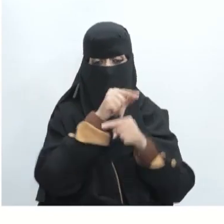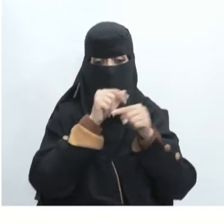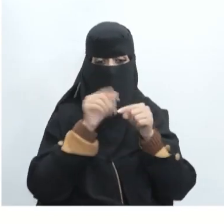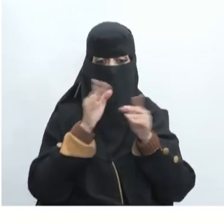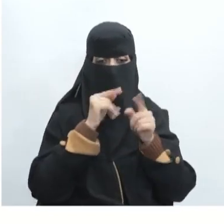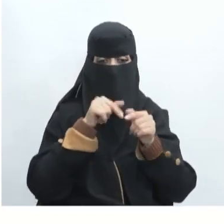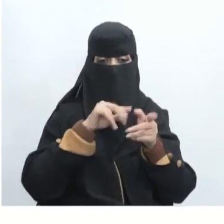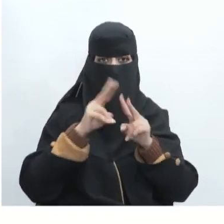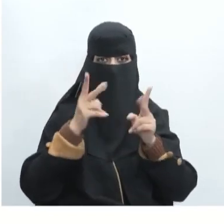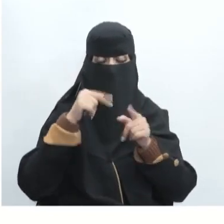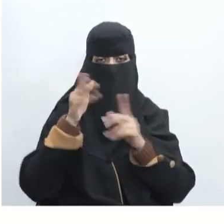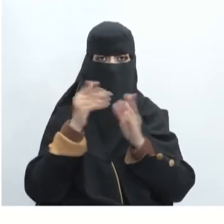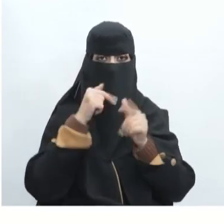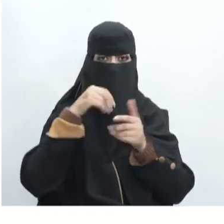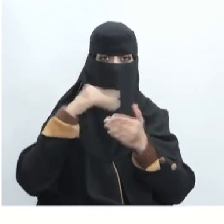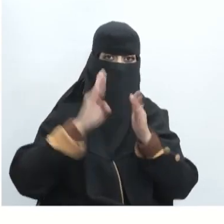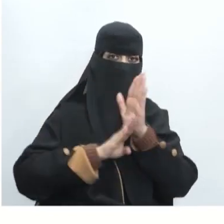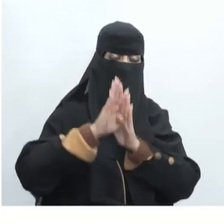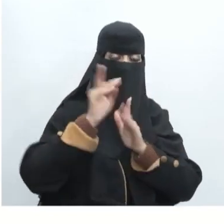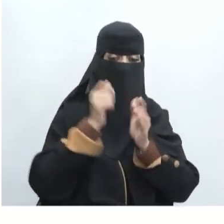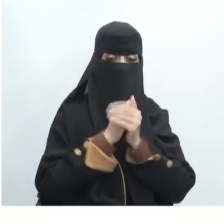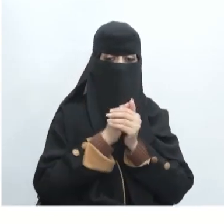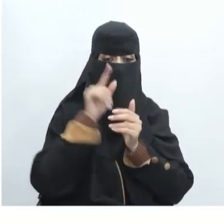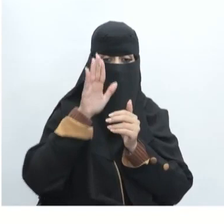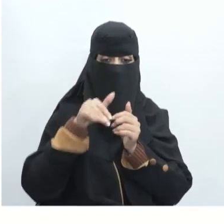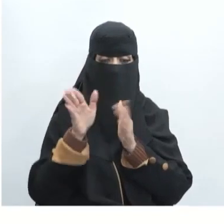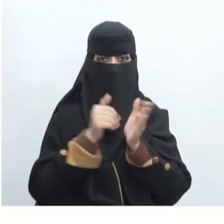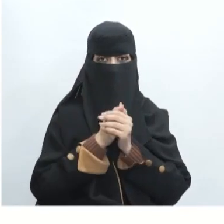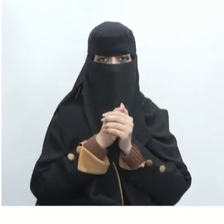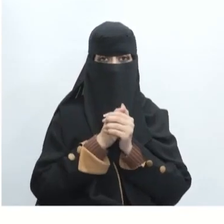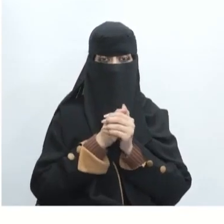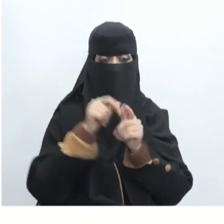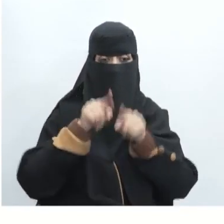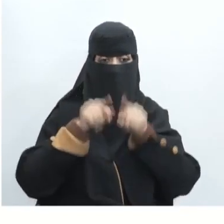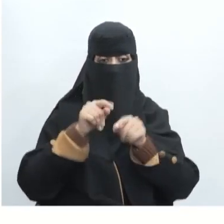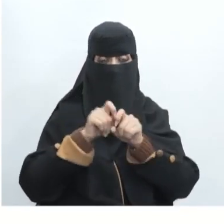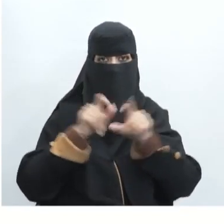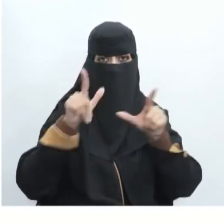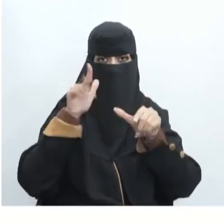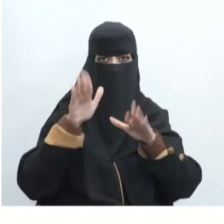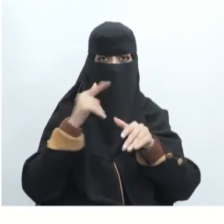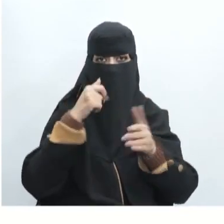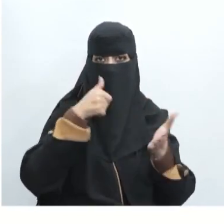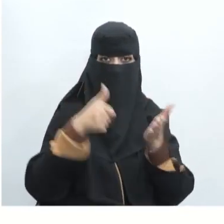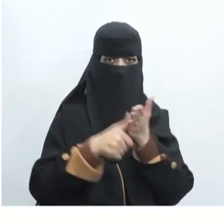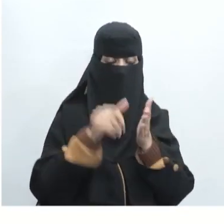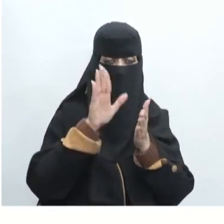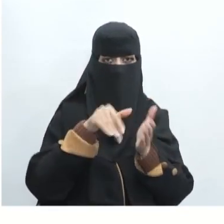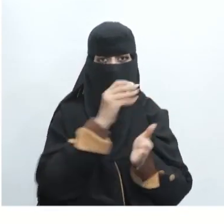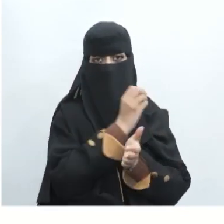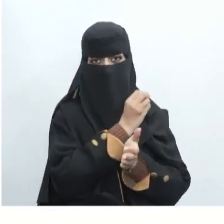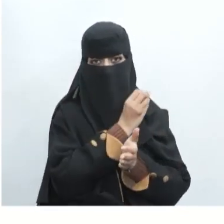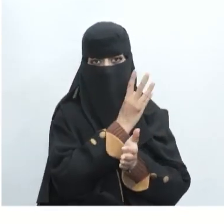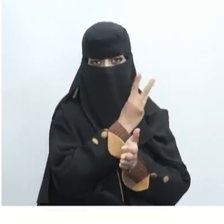في مقارنه بالدول المتقدمه ابنائي هناك فرق واضح بنسبه الاميه نلاحظ انه